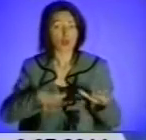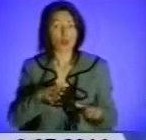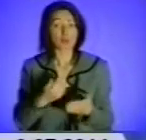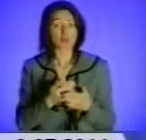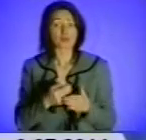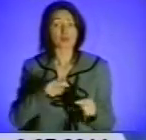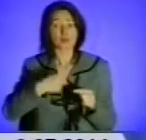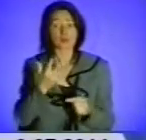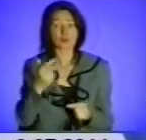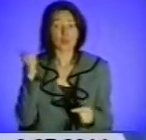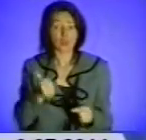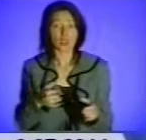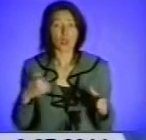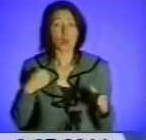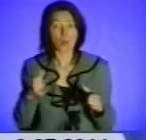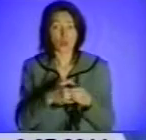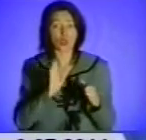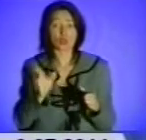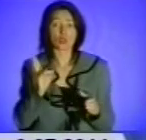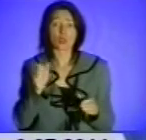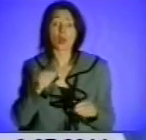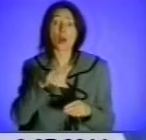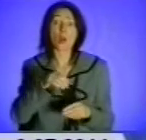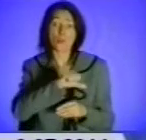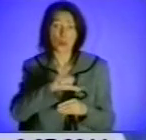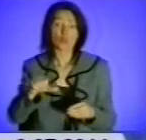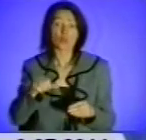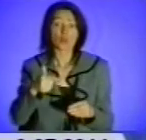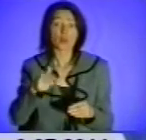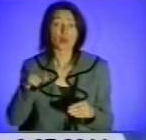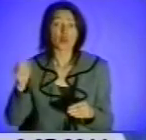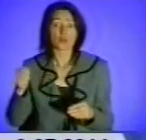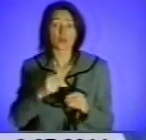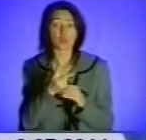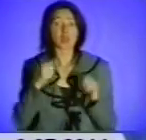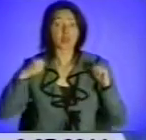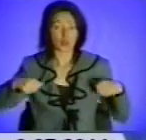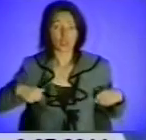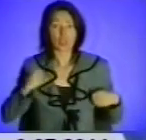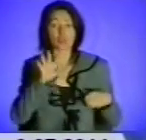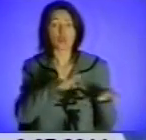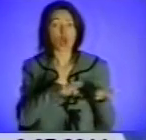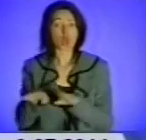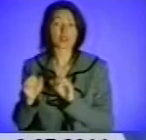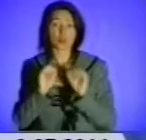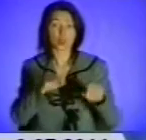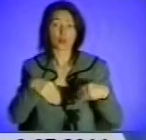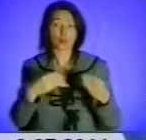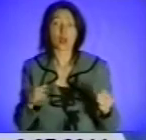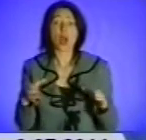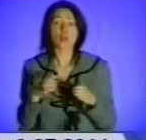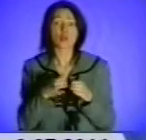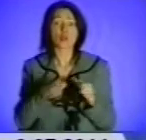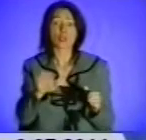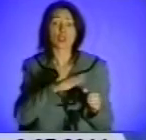3 тижні батальйон буде на передовій. 13 бронежилетів 4-го рівня захисту передала батальйону територіальної